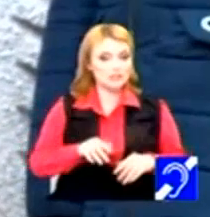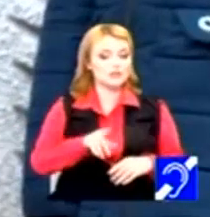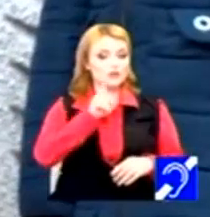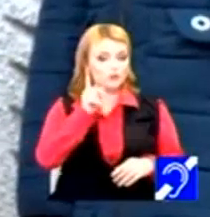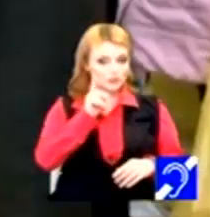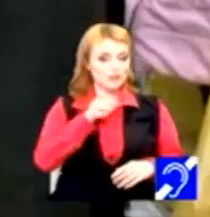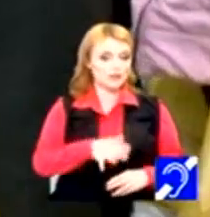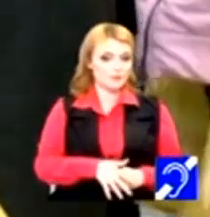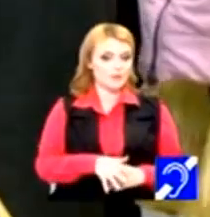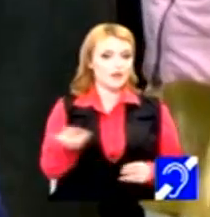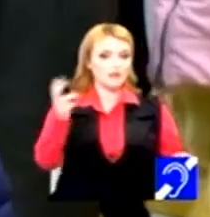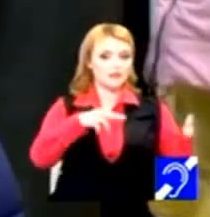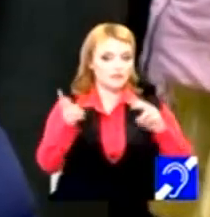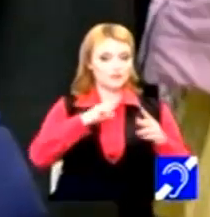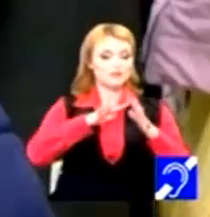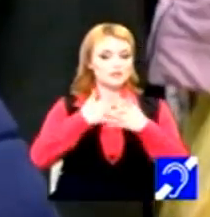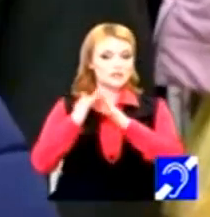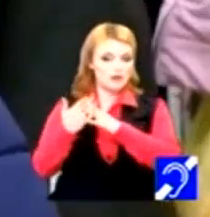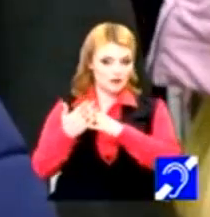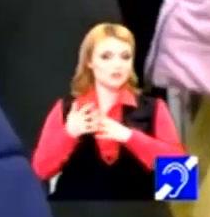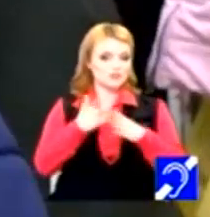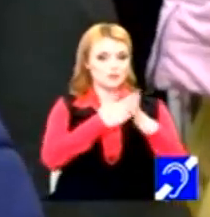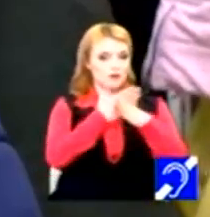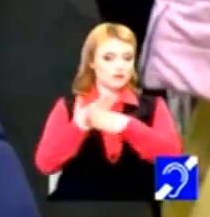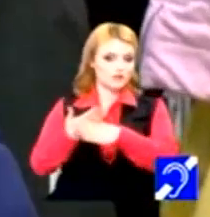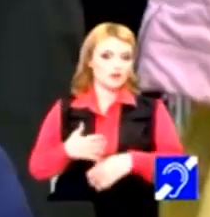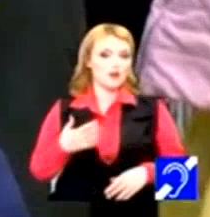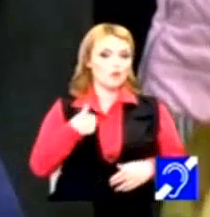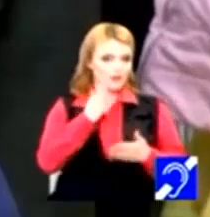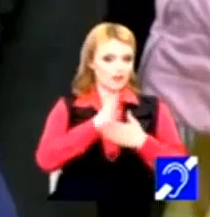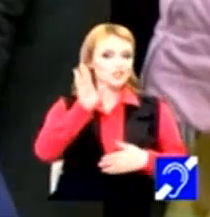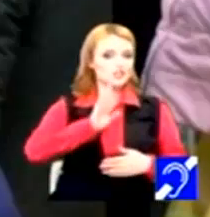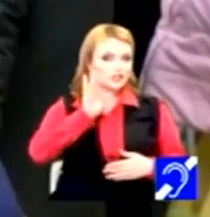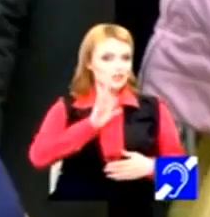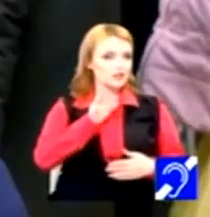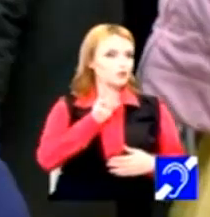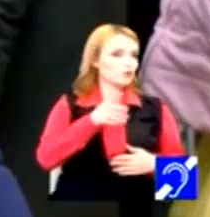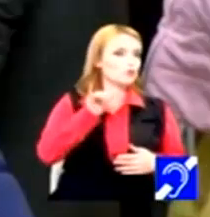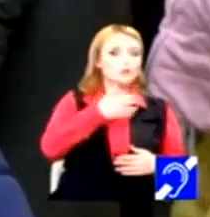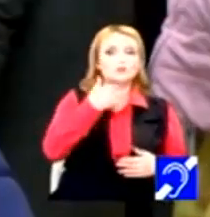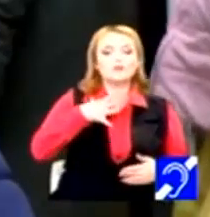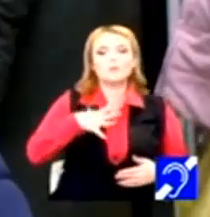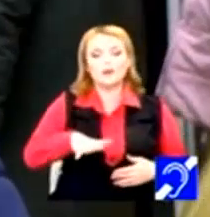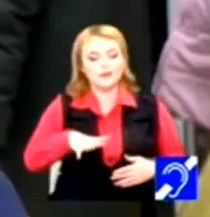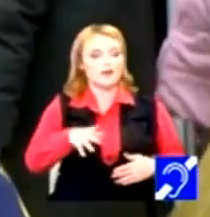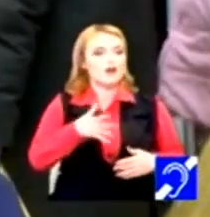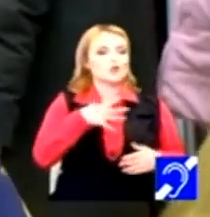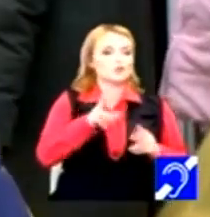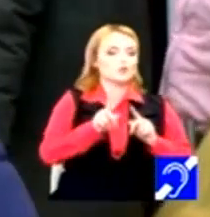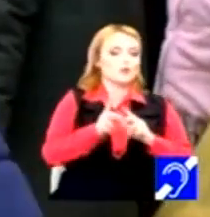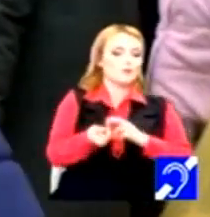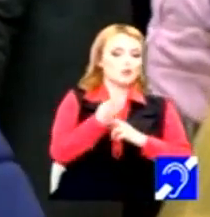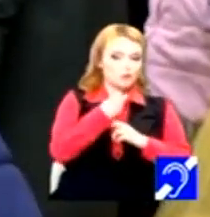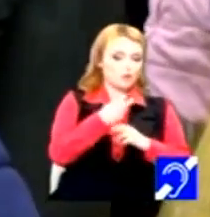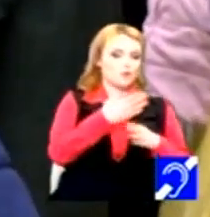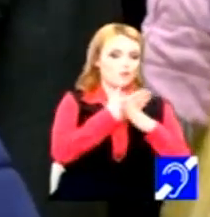localități apropiate. Am o doamnă care aștept cu nerăbdare să ajung sâmbătă să mă duc să o văd. Am două doamne mai tinere, la fel,